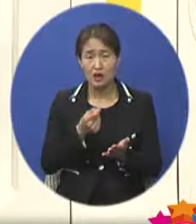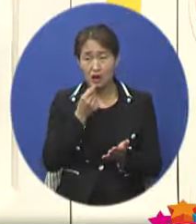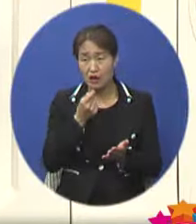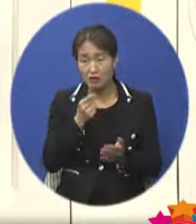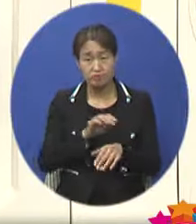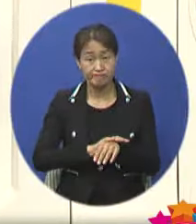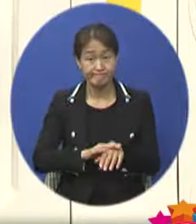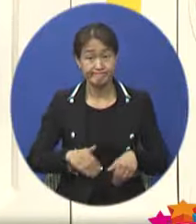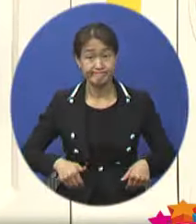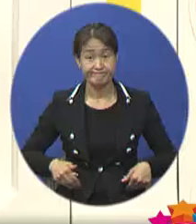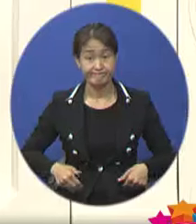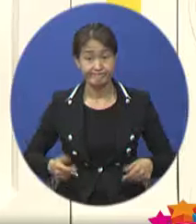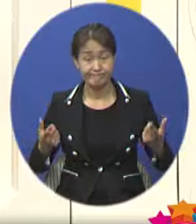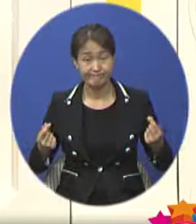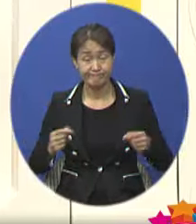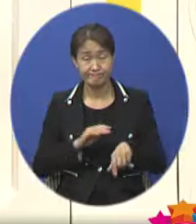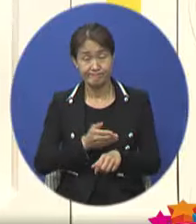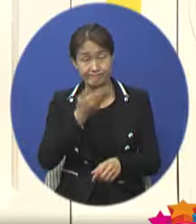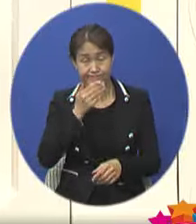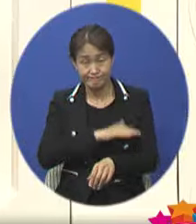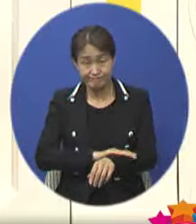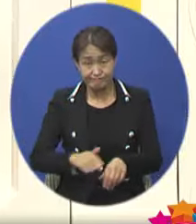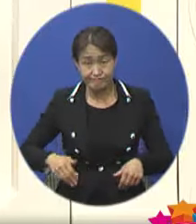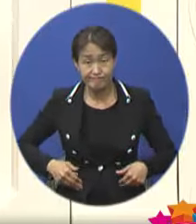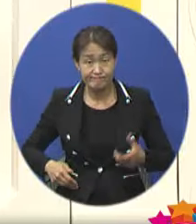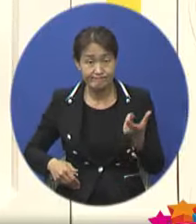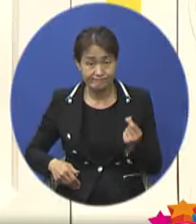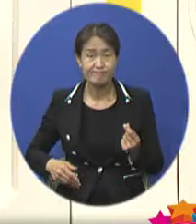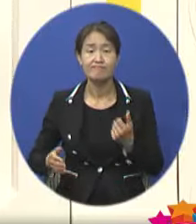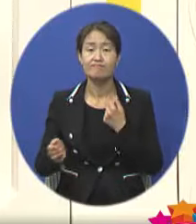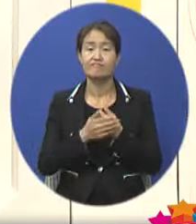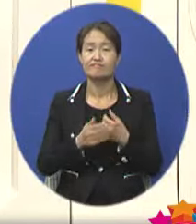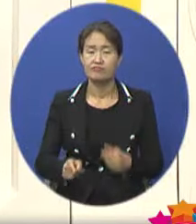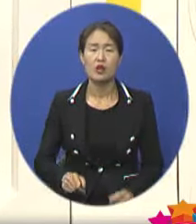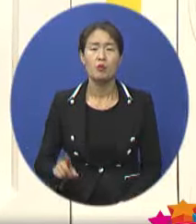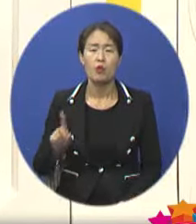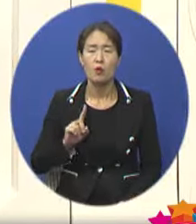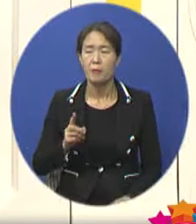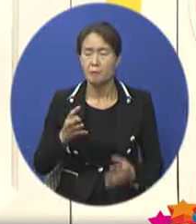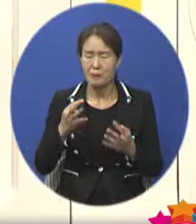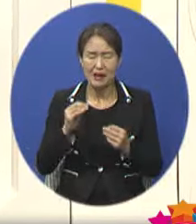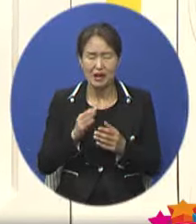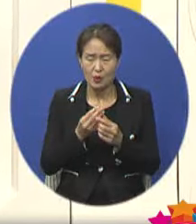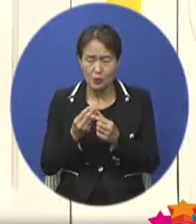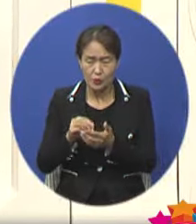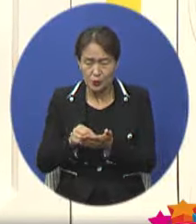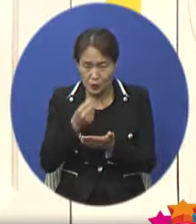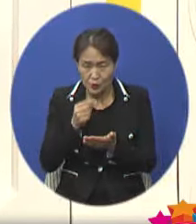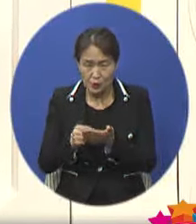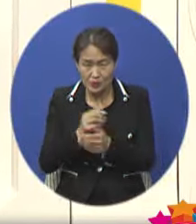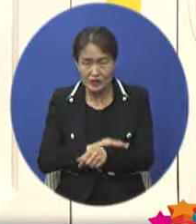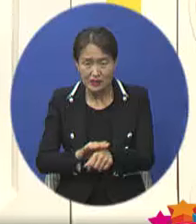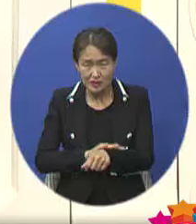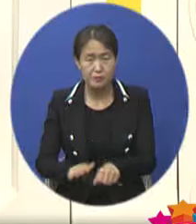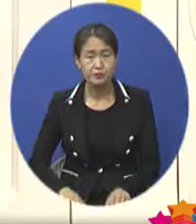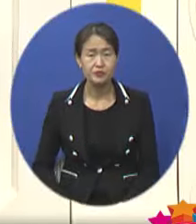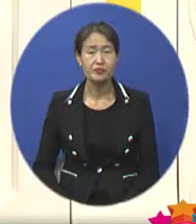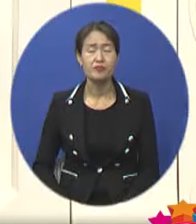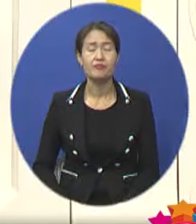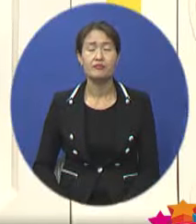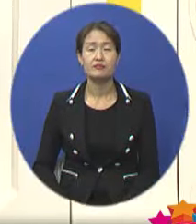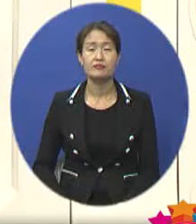이렇게 잘 잡수셔야 될 것 같은데 잘 잡수세요. 그래요. 그래서 하나씩 먹는 거 다 하나씩 먹어요. 예. 네, 좀 늦어서 네. 먹는데.